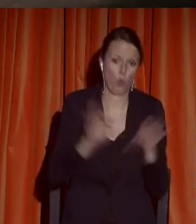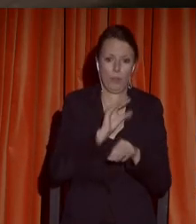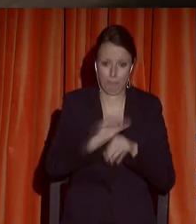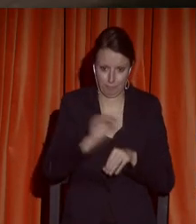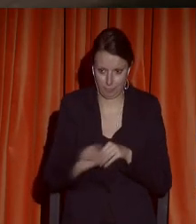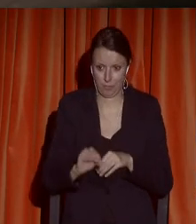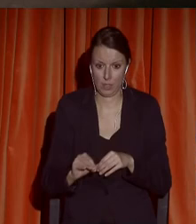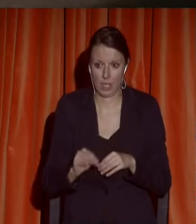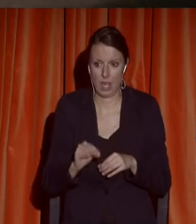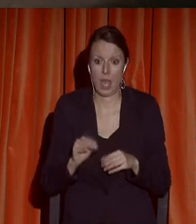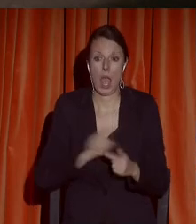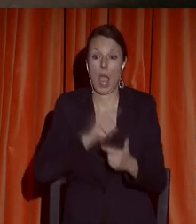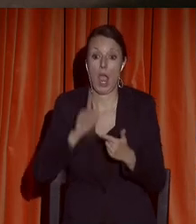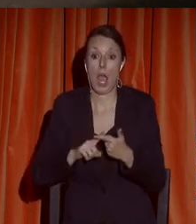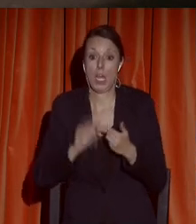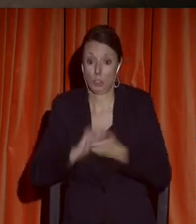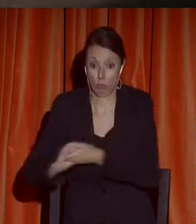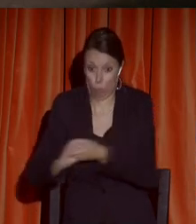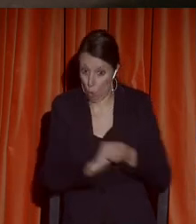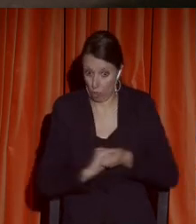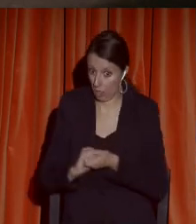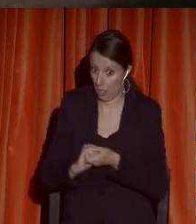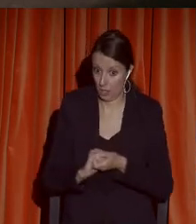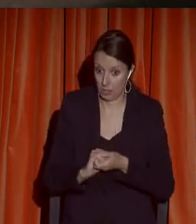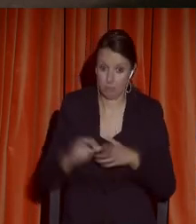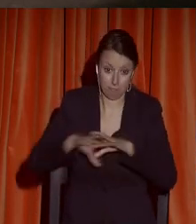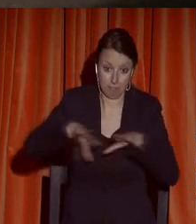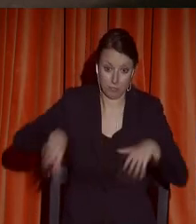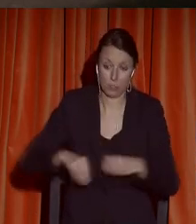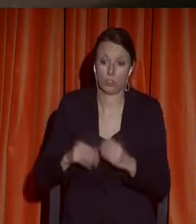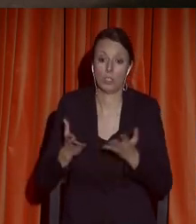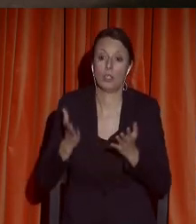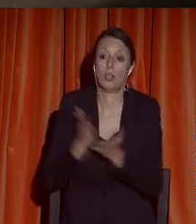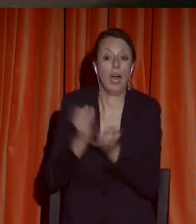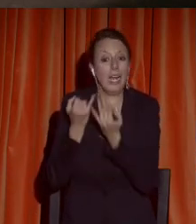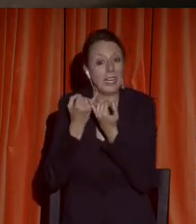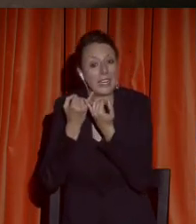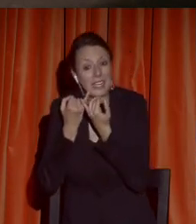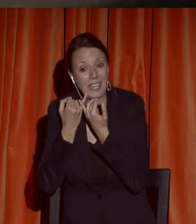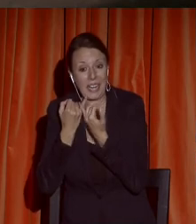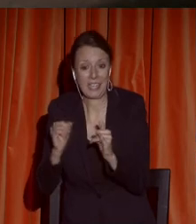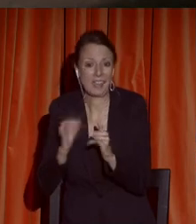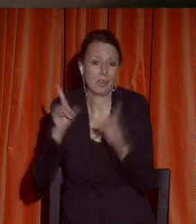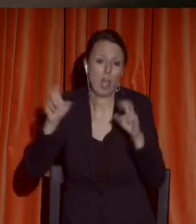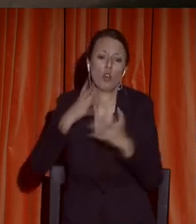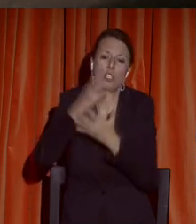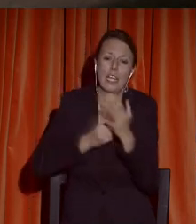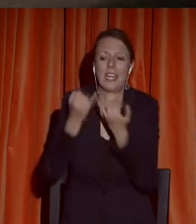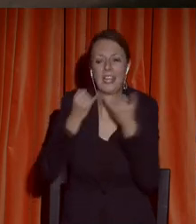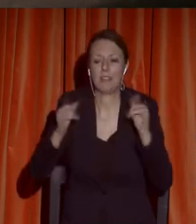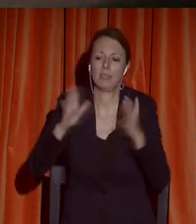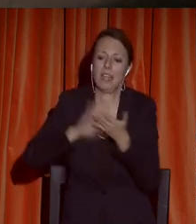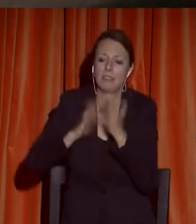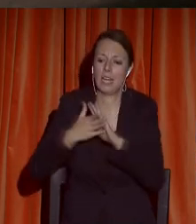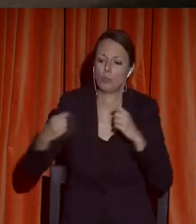wspólnotowości, czyli korzystaniu z innych w dobrym tego słowa sensie, współpracy z